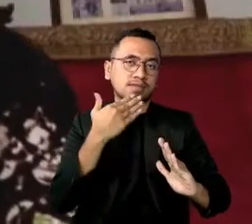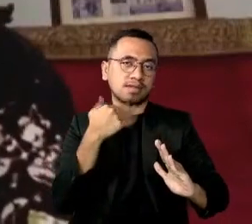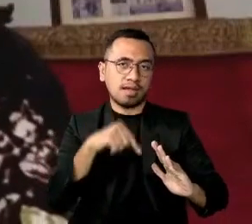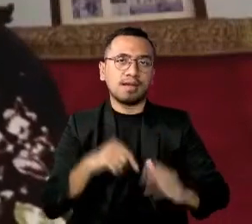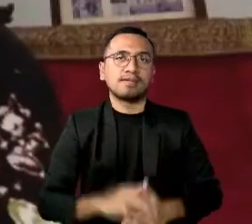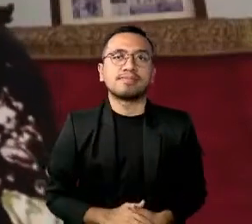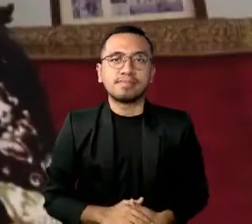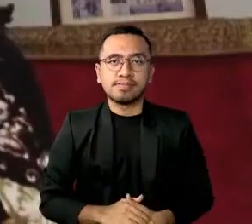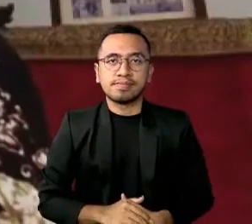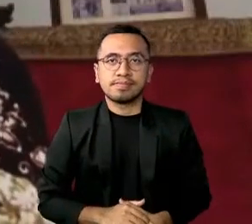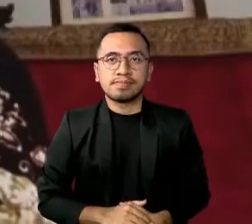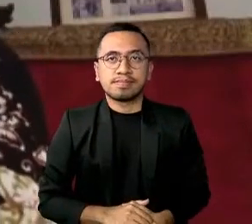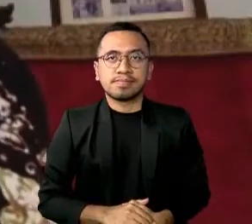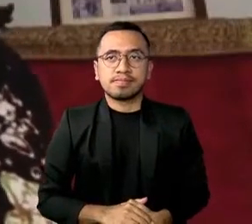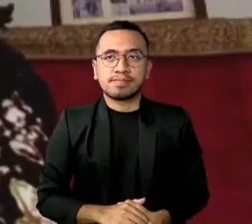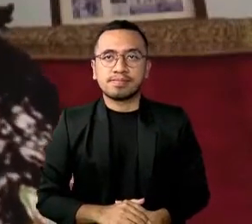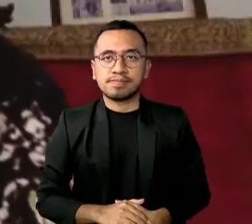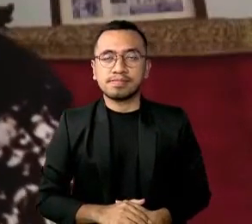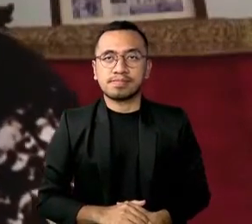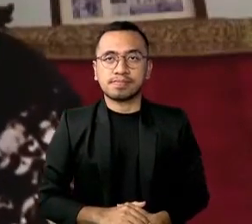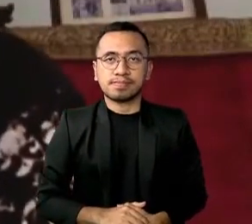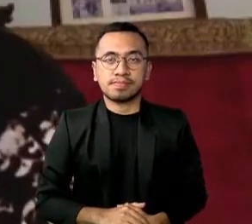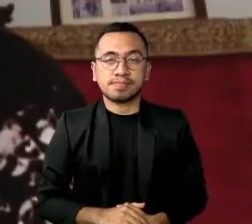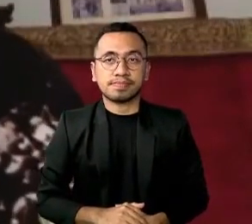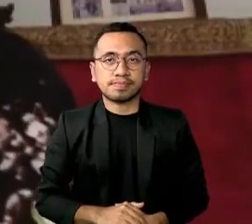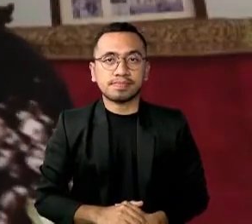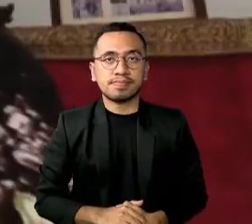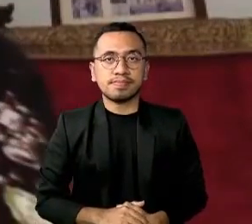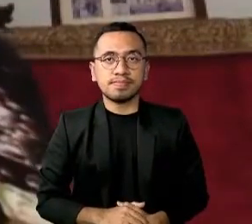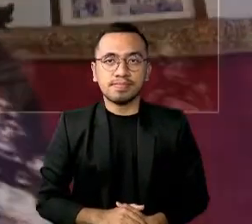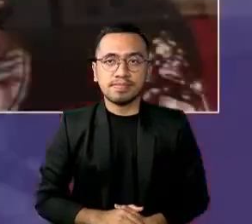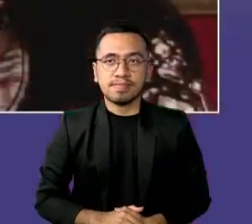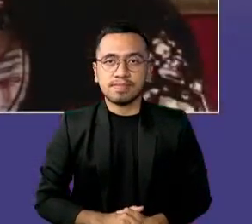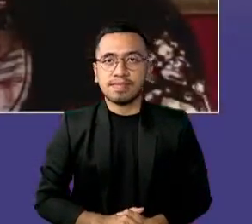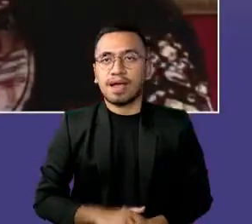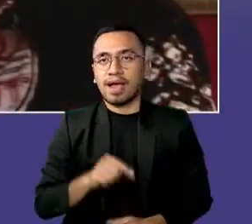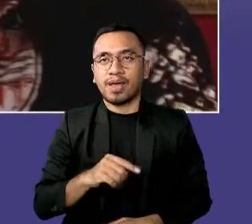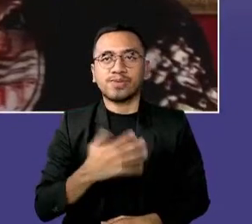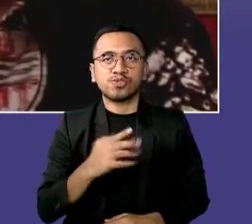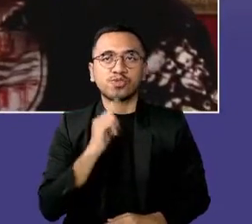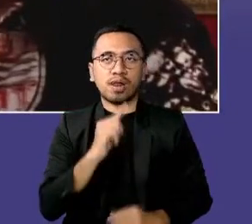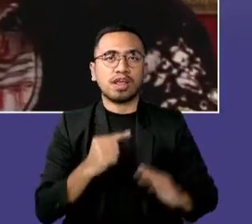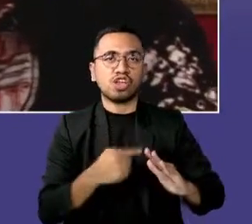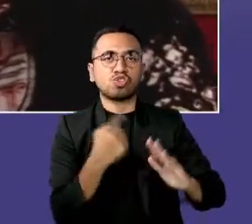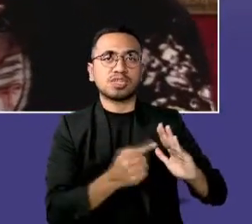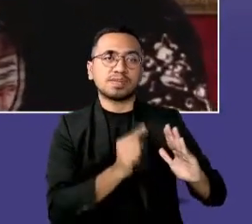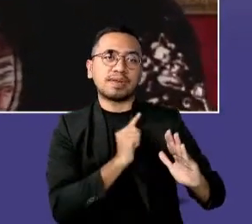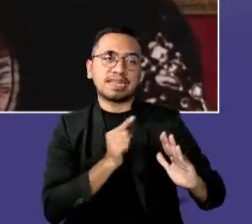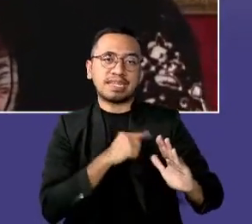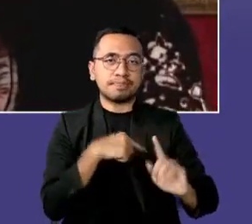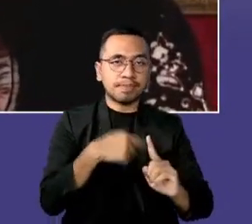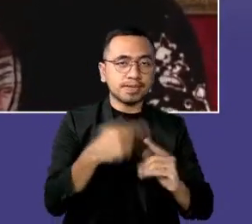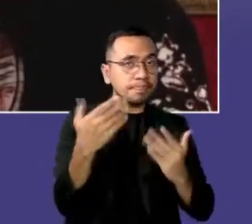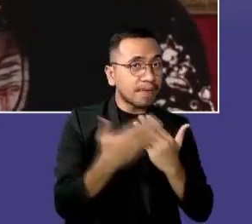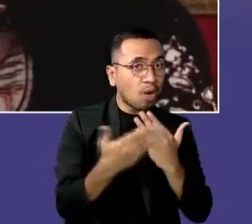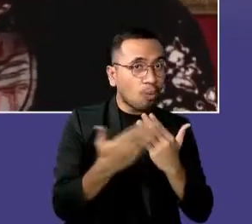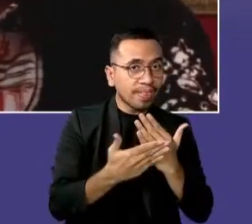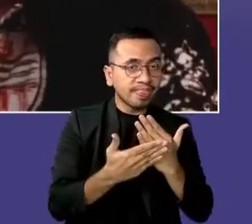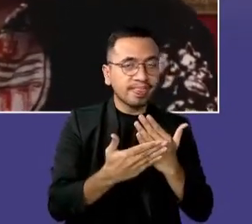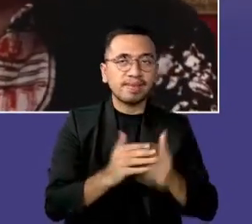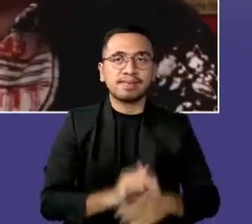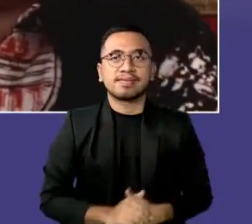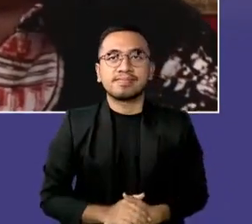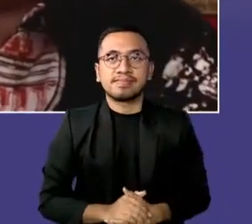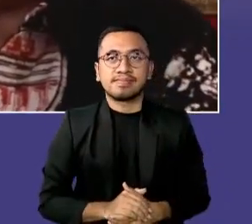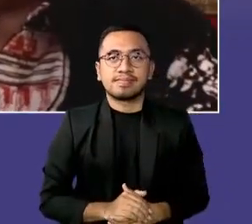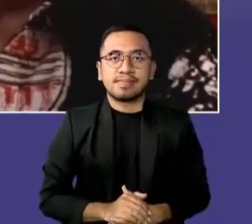lansia yang ada di rumah menjadi cari real Malaysia baik itu kata diisolasi mandiri di juga termasuk treatmentnya pengobatan Ya tapi kan kita tidak